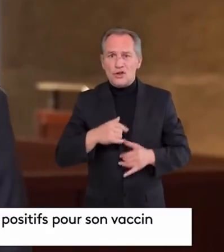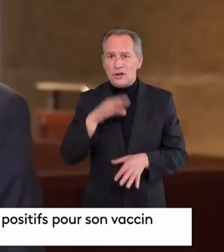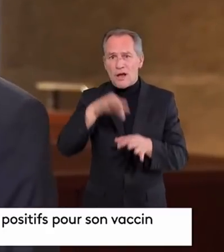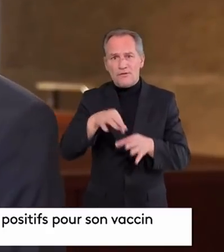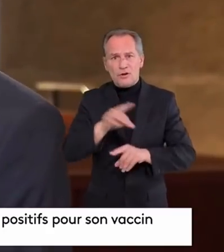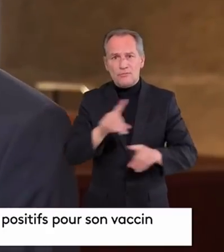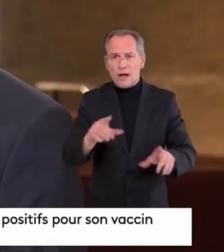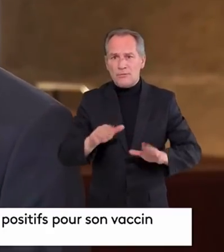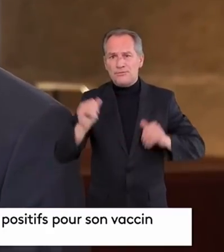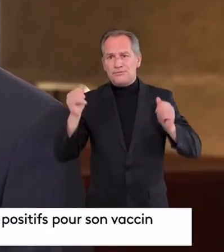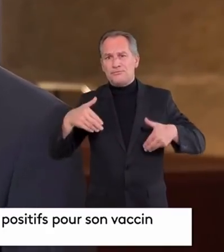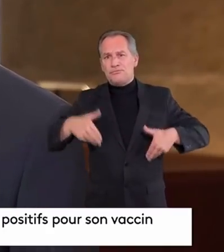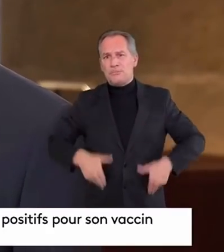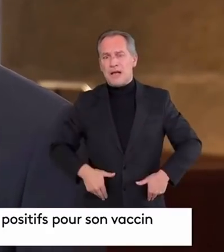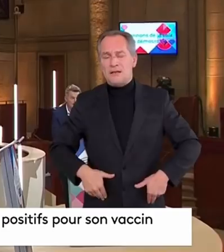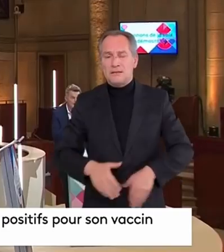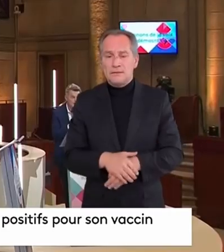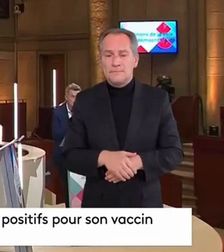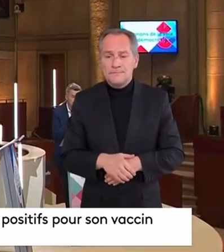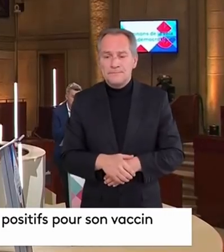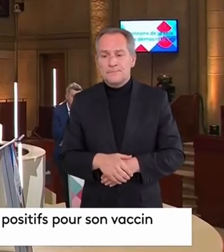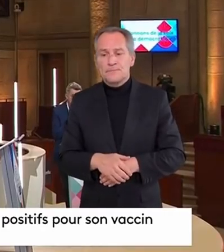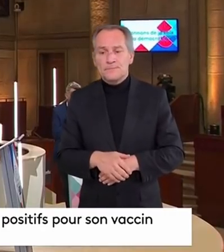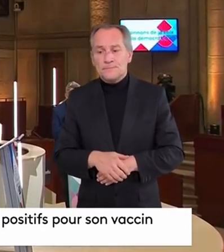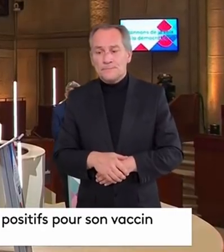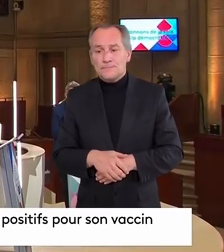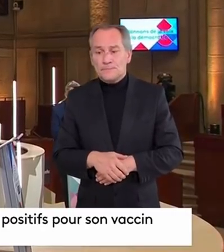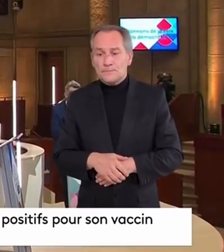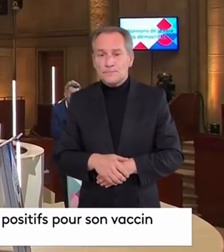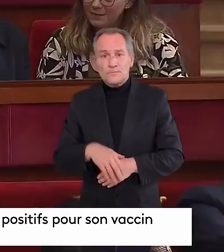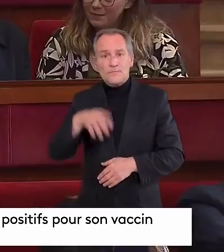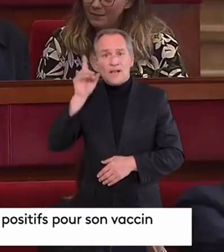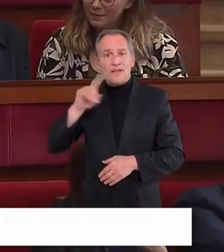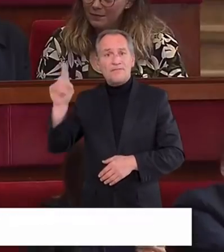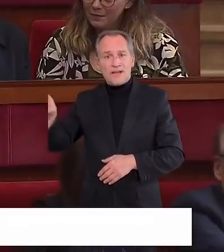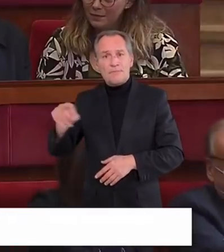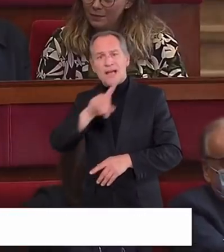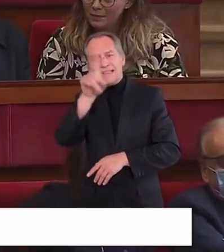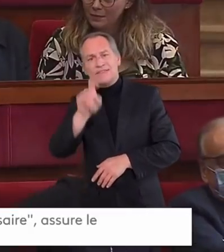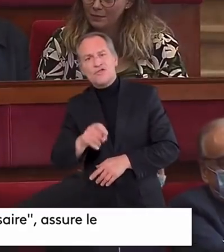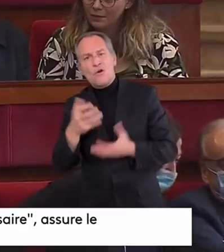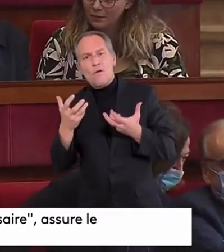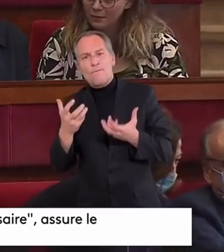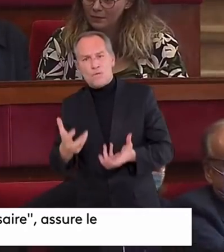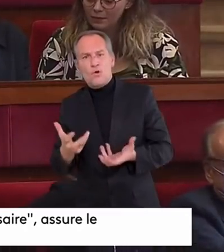sont pas déplacés. Sandrine Couster avait une question à vous poser, puisqu'elle a beaucoup travaillé sur cette question-là.